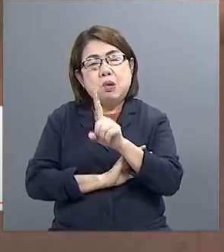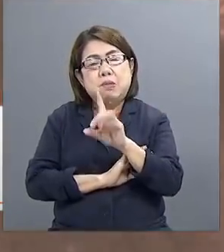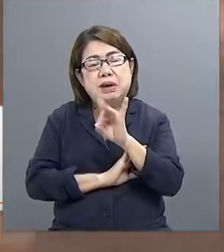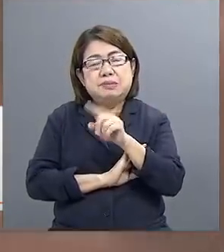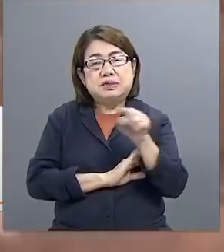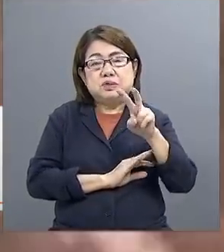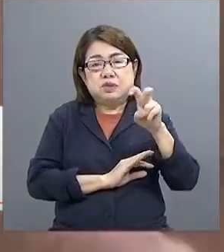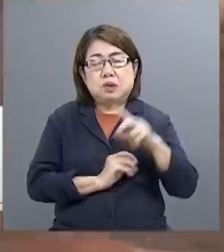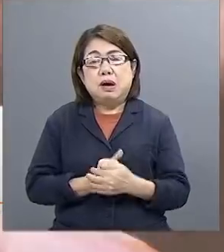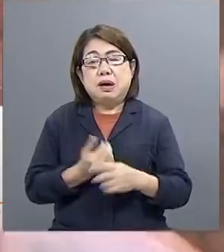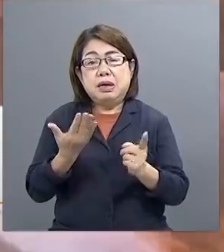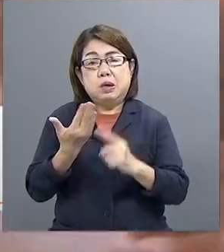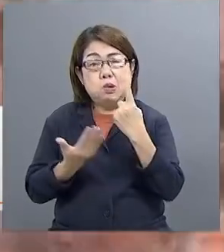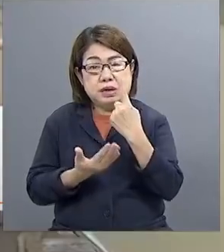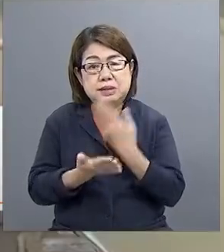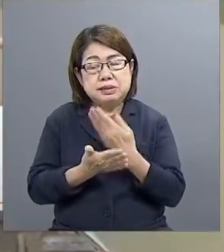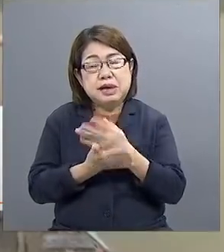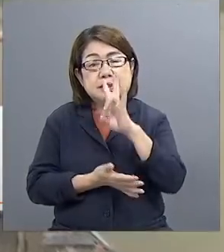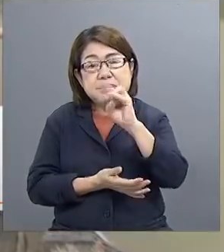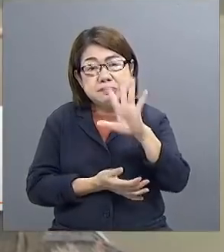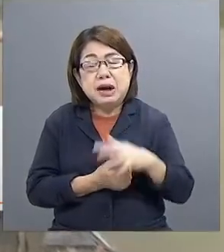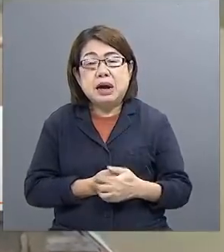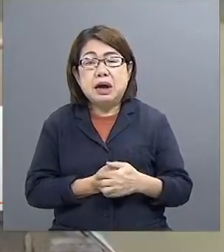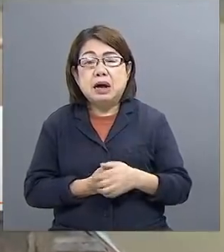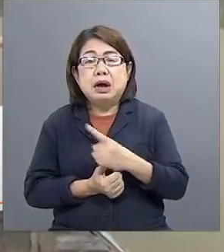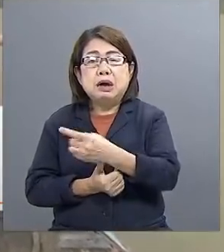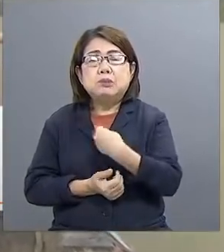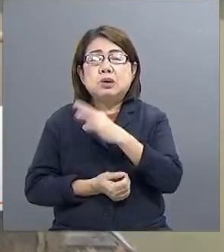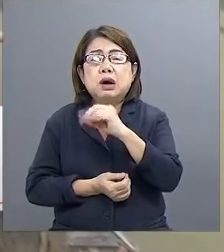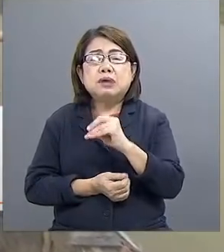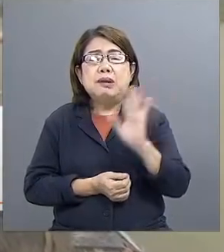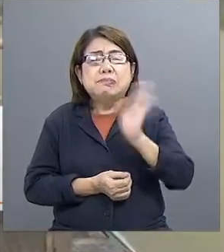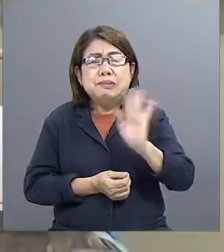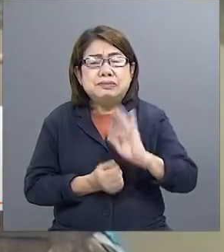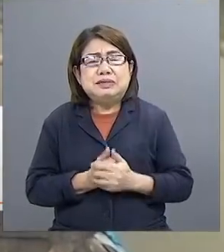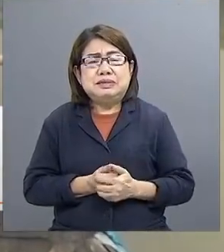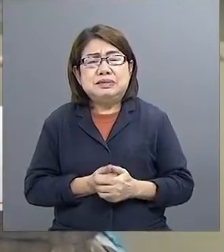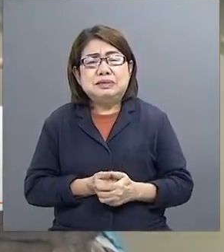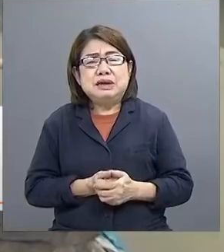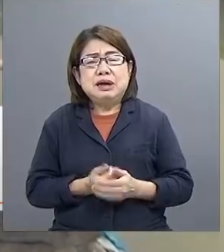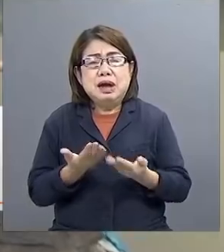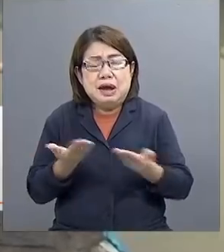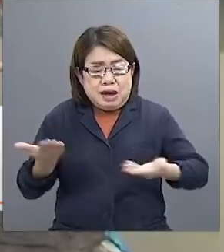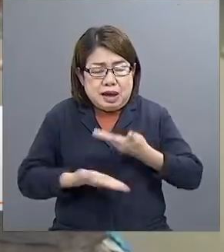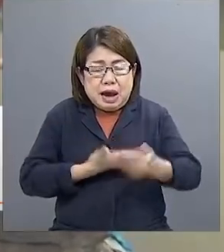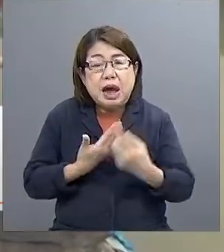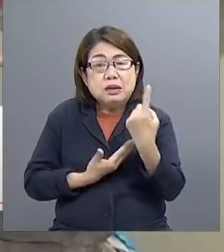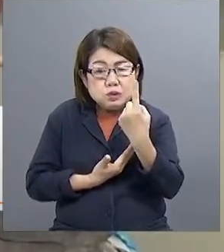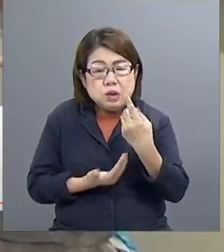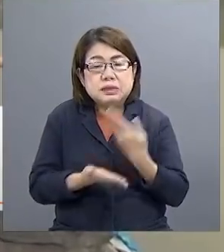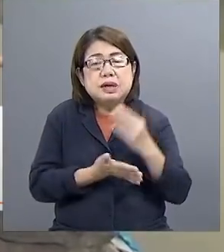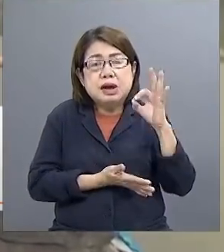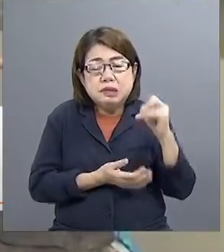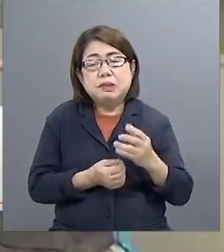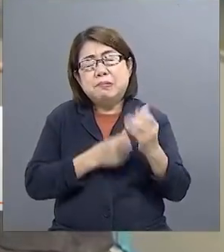1 75นี่ก็เขาบอก 90บาทเลยน้องอังคารให้ใครหลีกใครเป็นประจำให้หมดเข้าไปซื้อให้คุณแม่ตอนเช้าประมาณ 5ปีที่แล้วเนี่ยตอนนั้นประมาณ